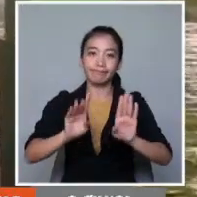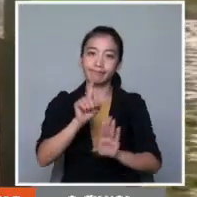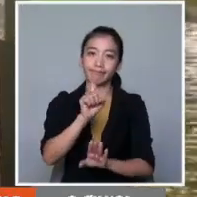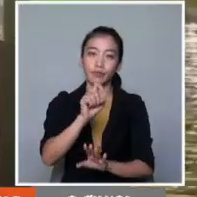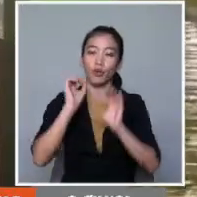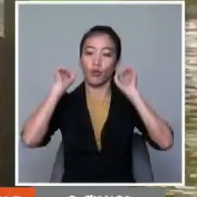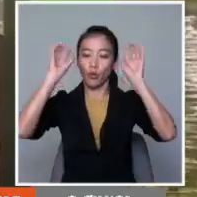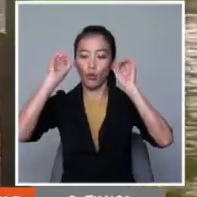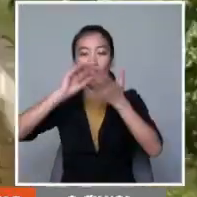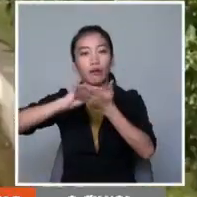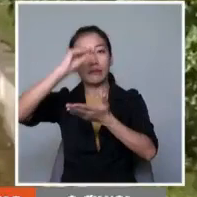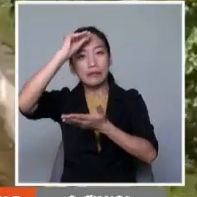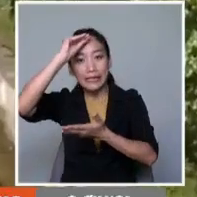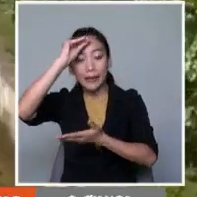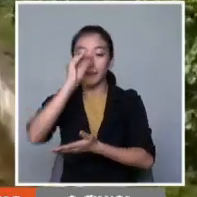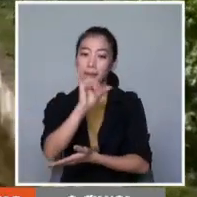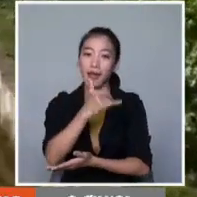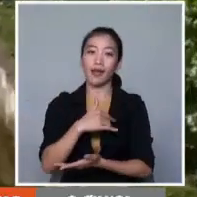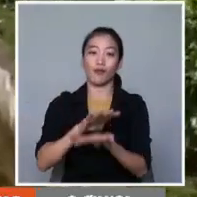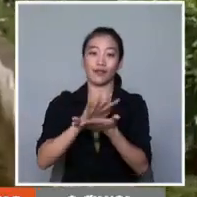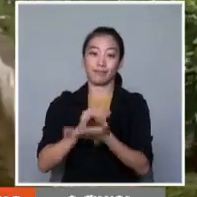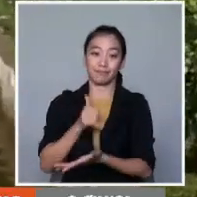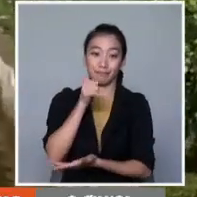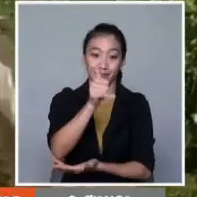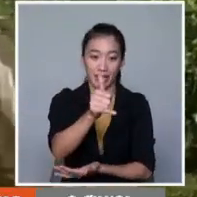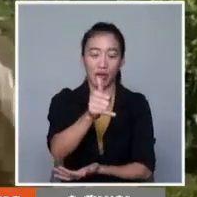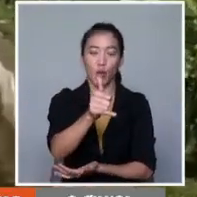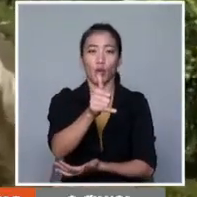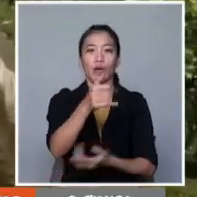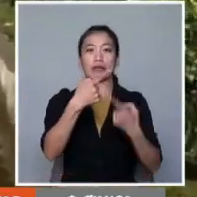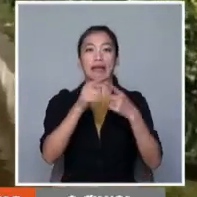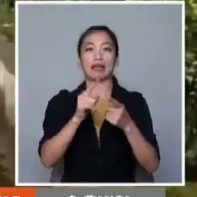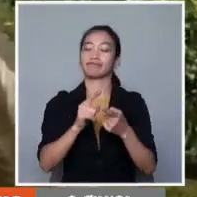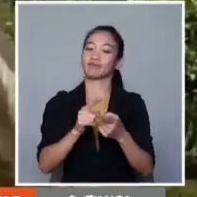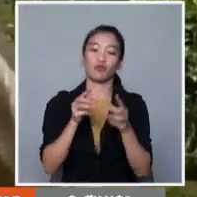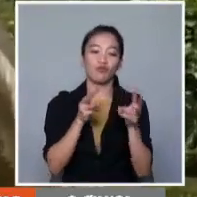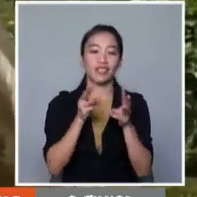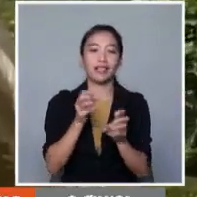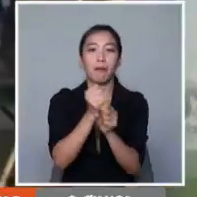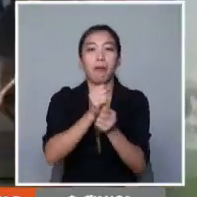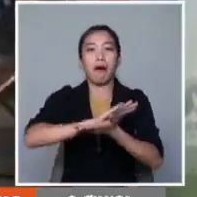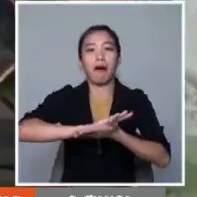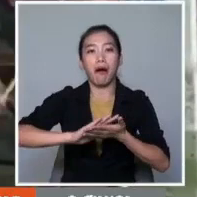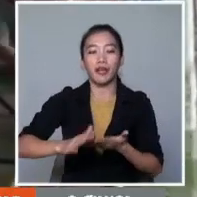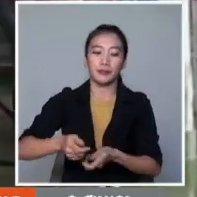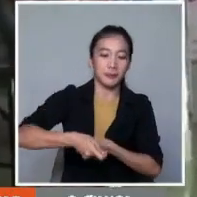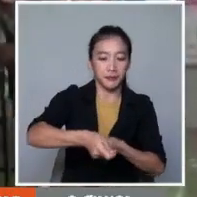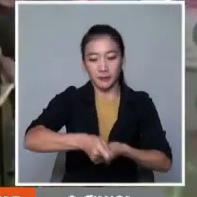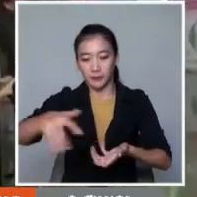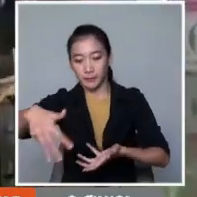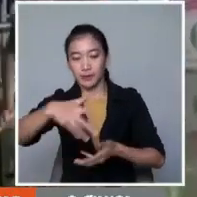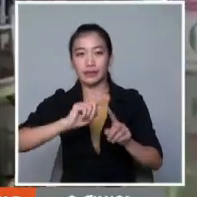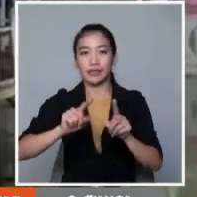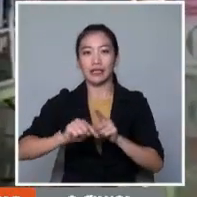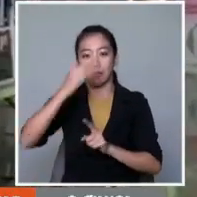นักเรียนแม้จะเดินทางมาโรงเรียนแต่ว่าเปลี่ยนมาทำความสะอาดโรงเรียนกันแทนนะคะภาพรวมของสถานการณ์น้ำท่ว